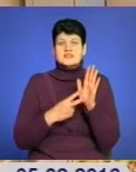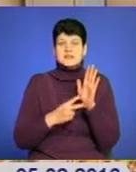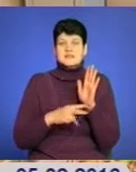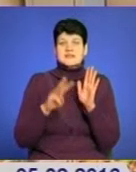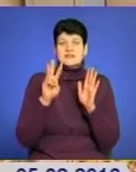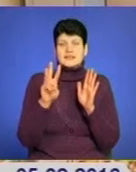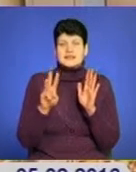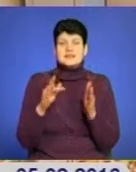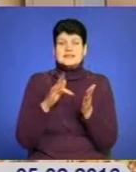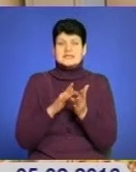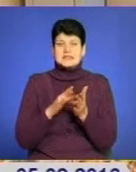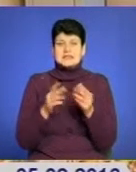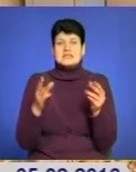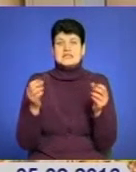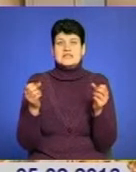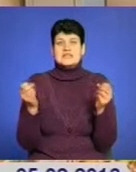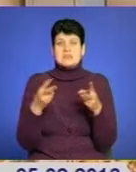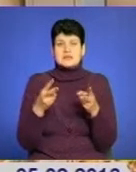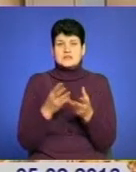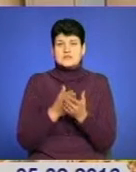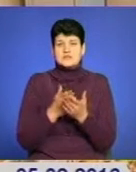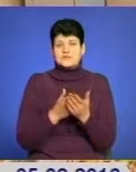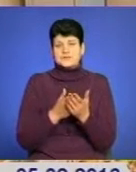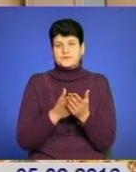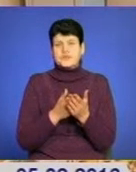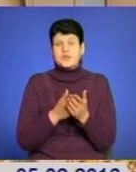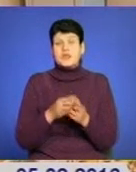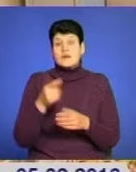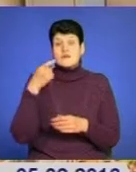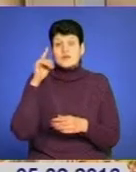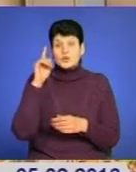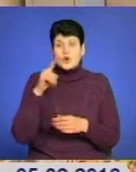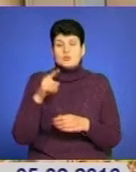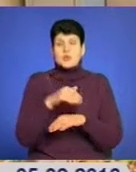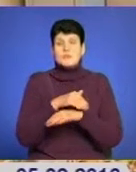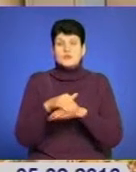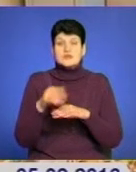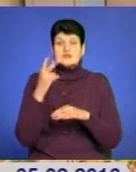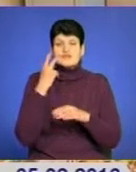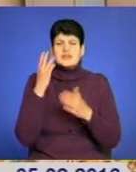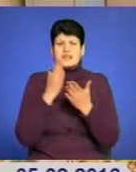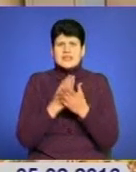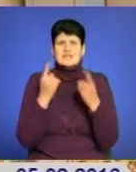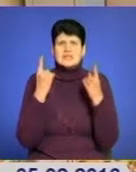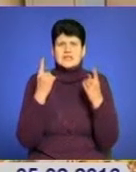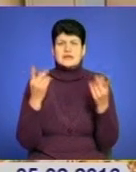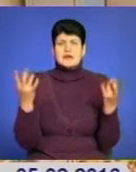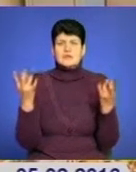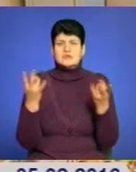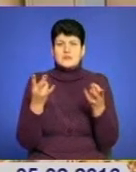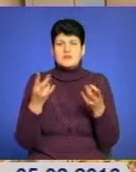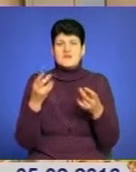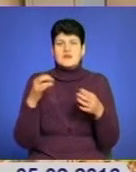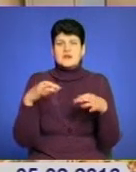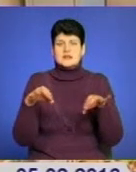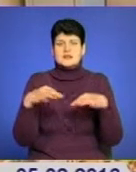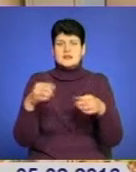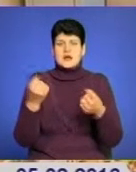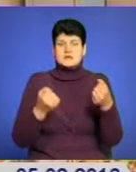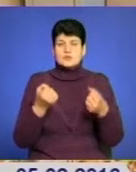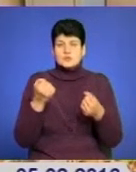центр спецоперации. И, как известно, на передовой всегда есть большая проблема, потреба в транспортных засобах. До